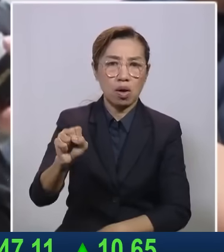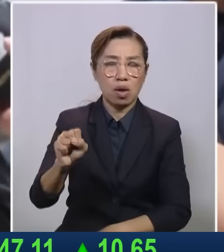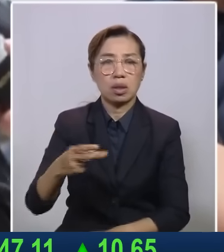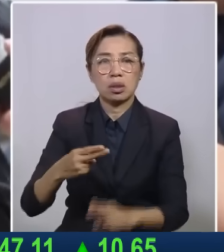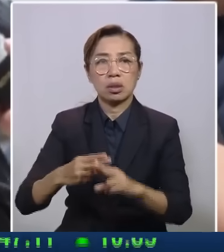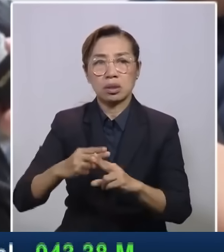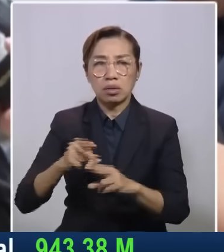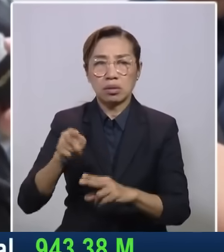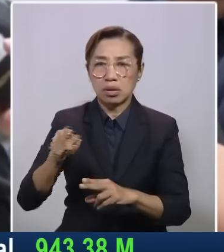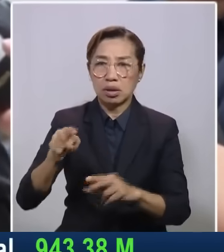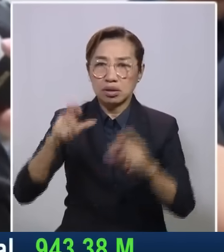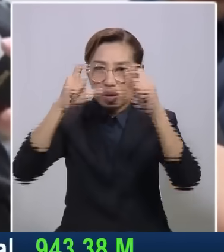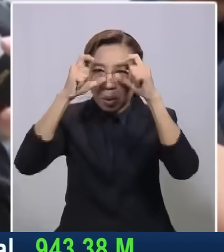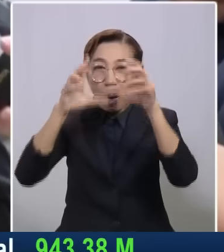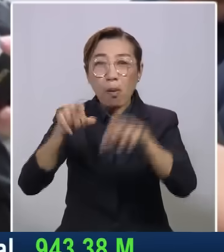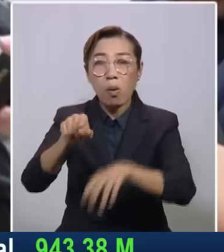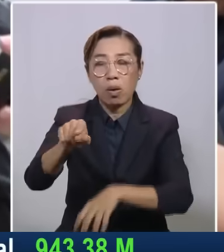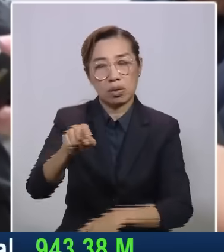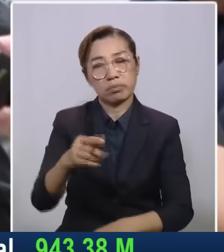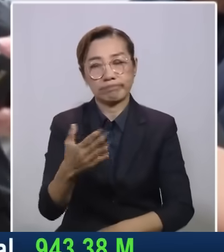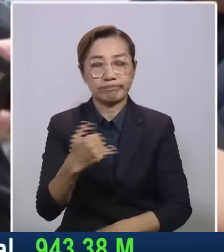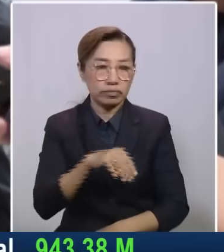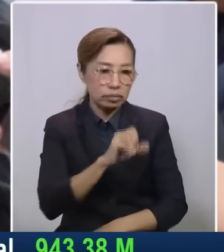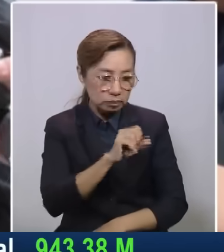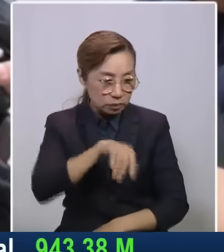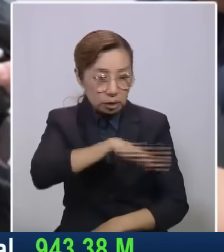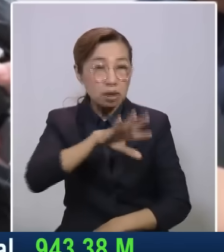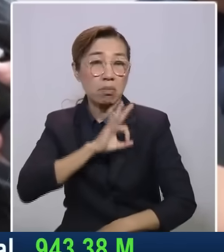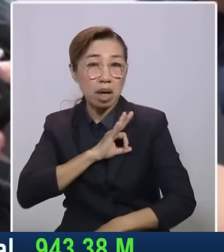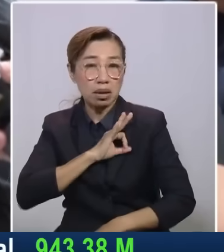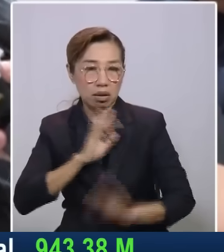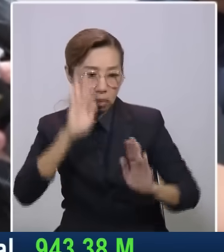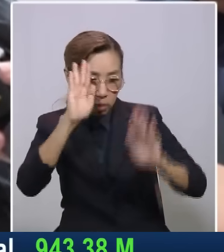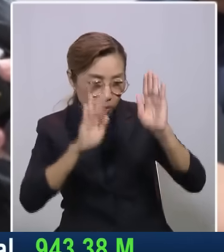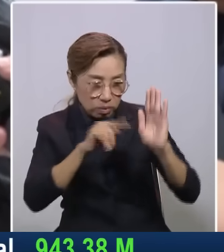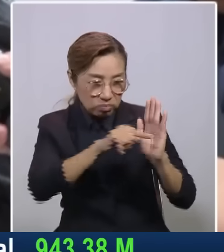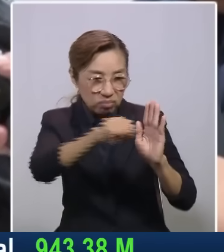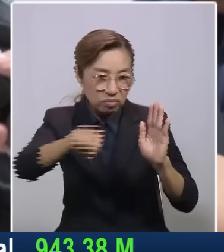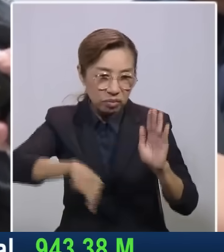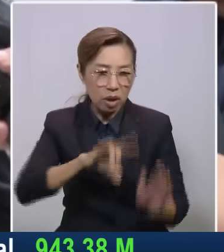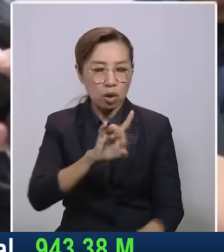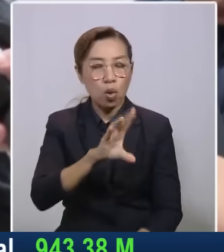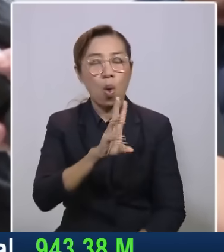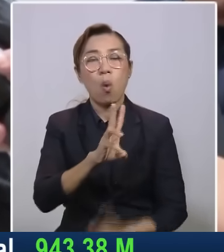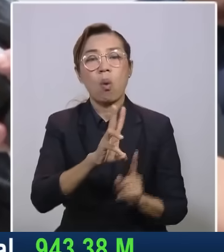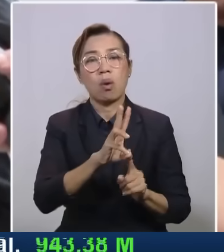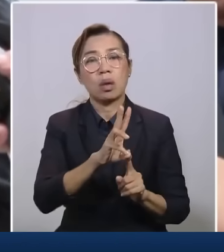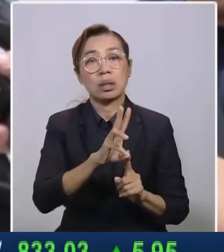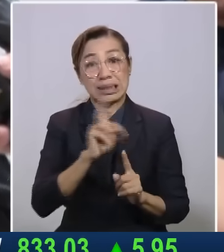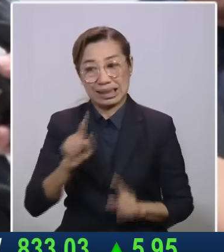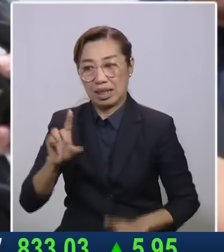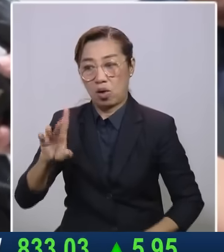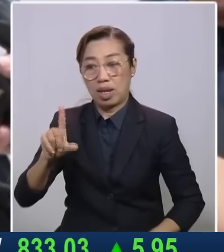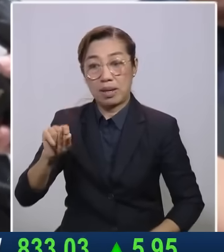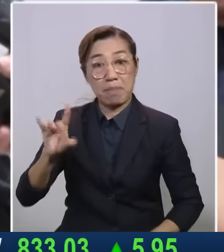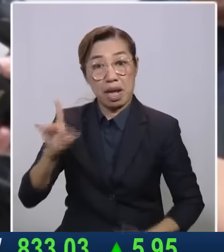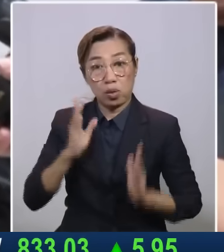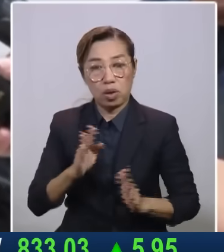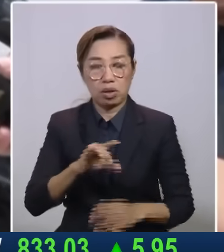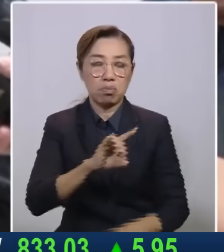อัมภวานะครับต้องบอกว่าเสียงส่วนใหญ่นะครับก็คือ 106เสียงจาก 128